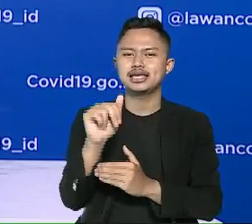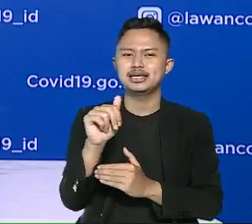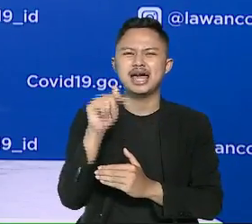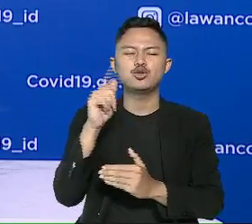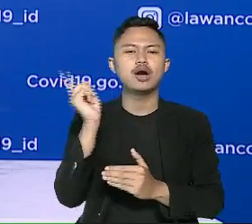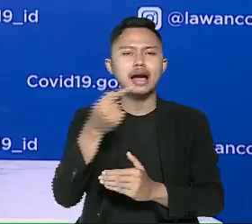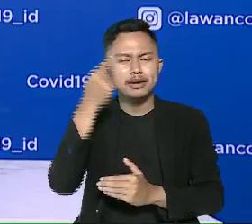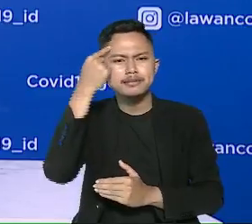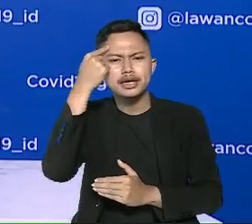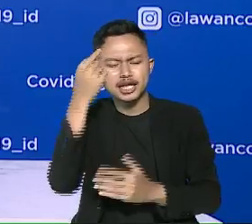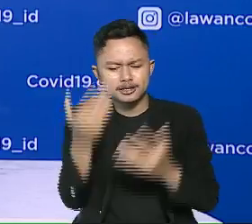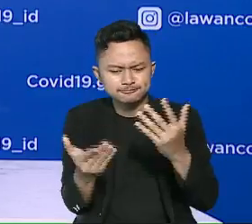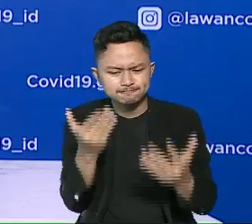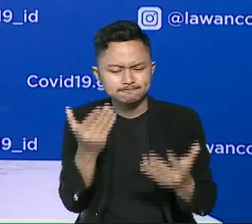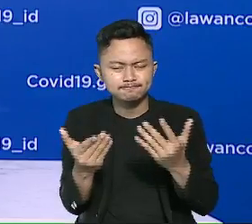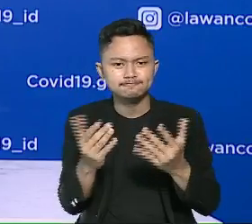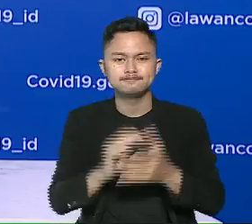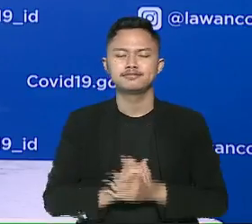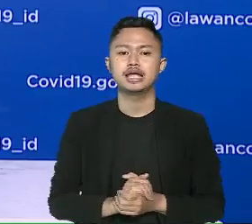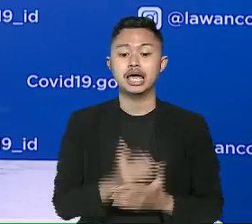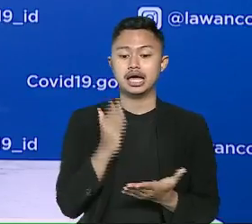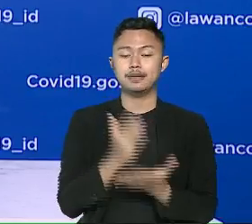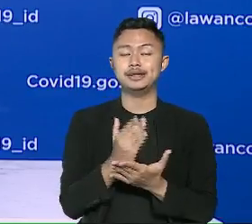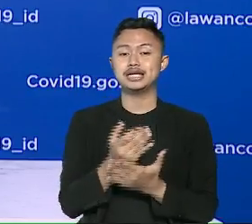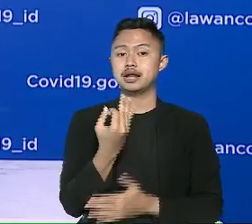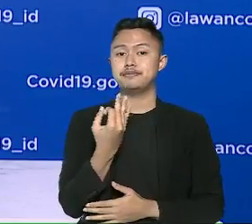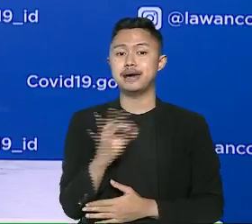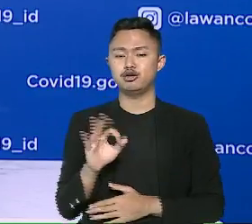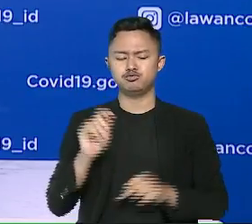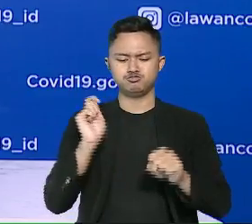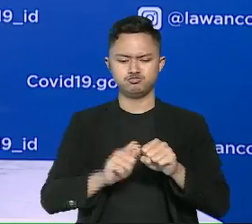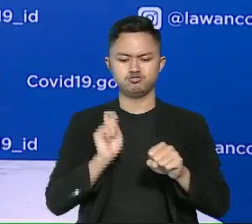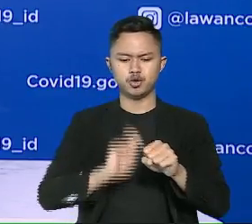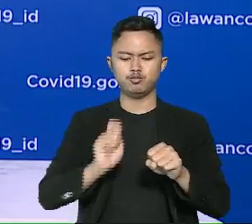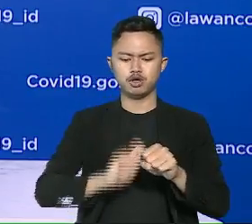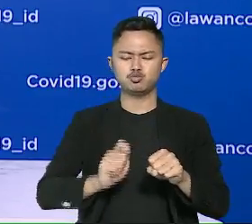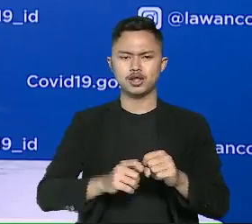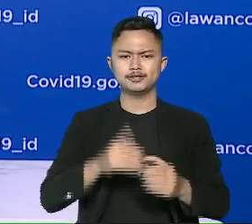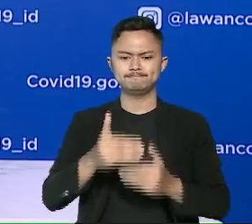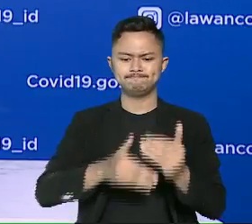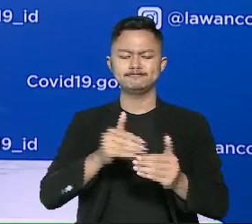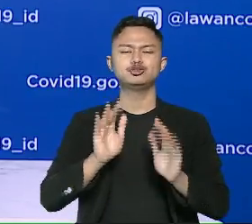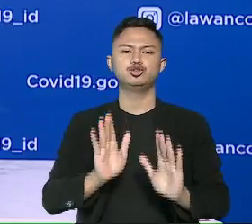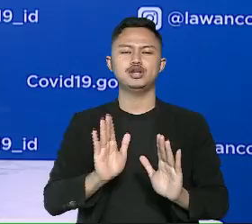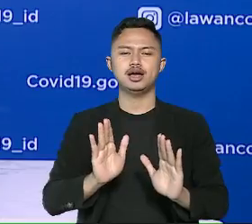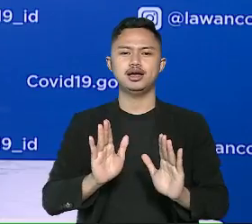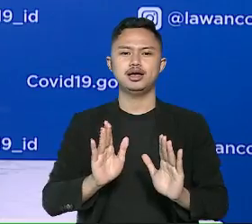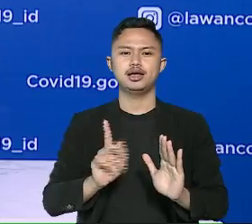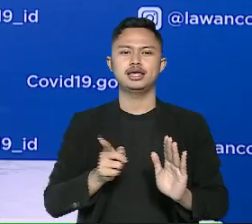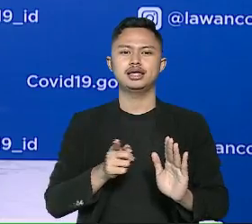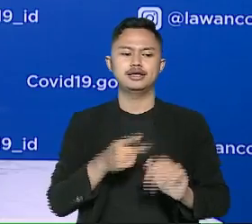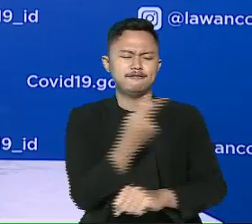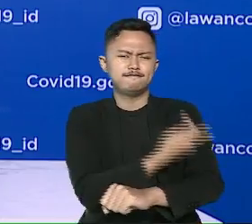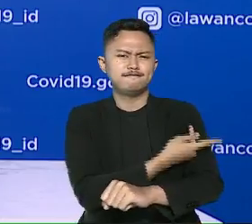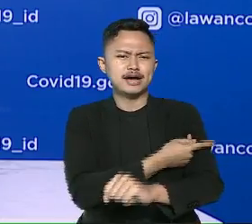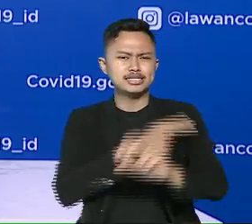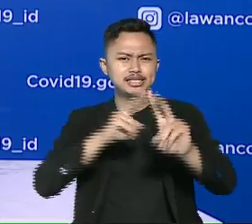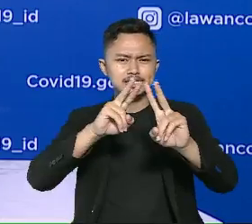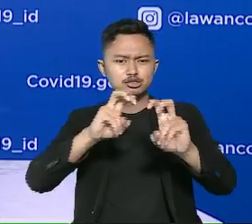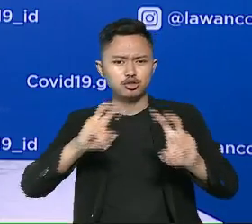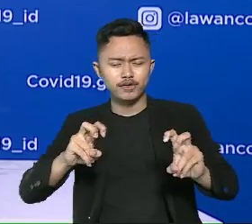dipertimbangkan. Kebijakan pembaharuan dan ini sudah dilakukan, dan selain itu cakupan vaksinasi hasil survei